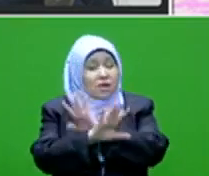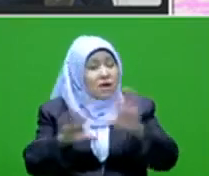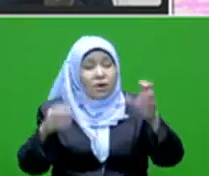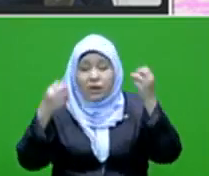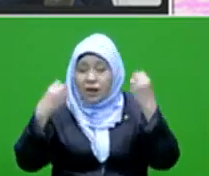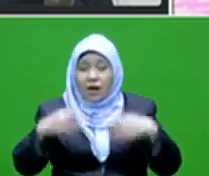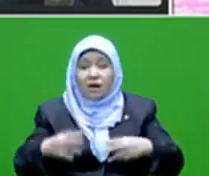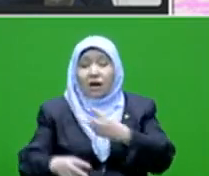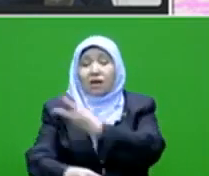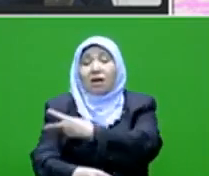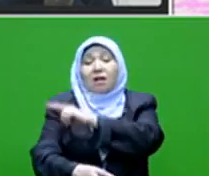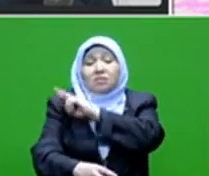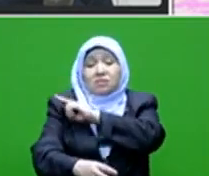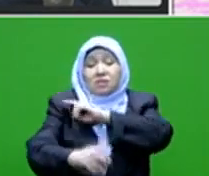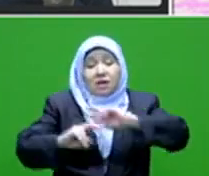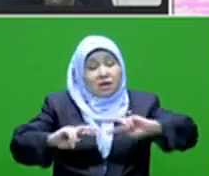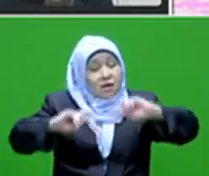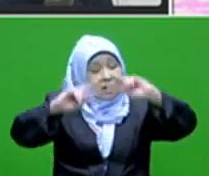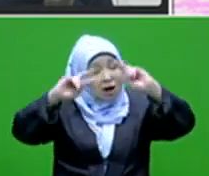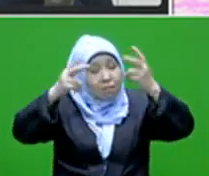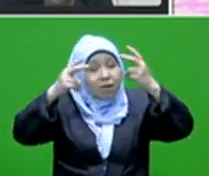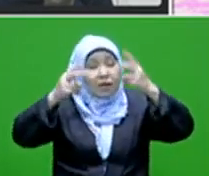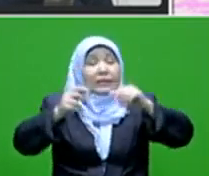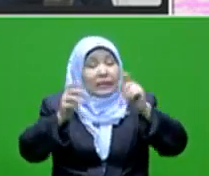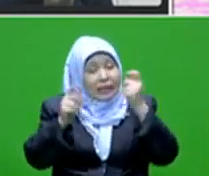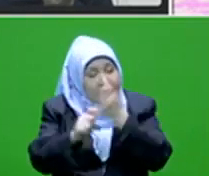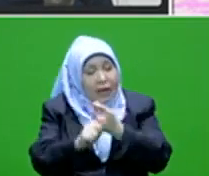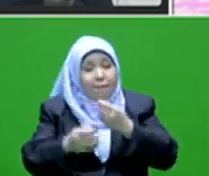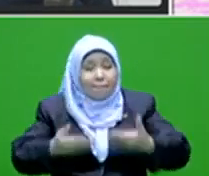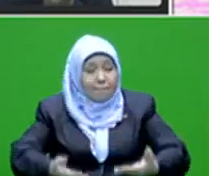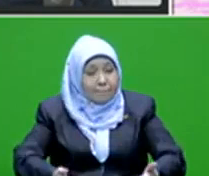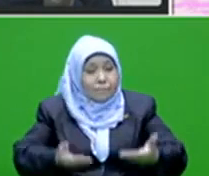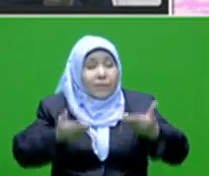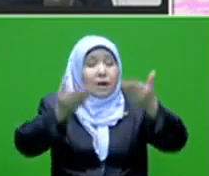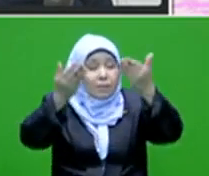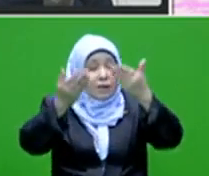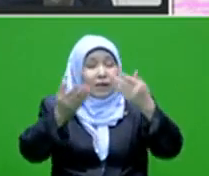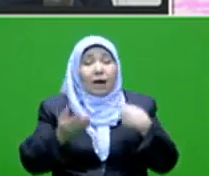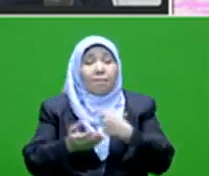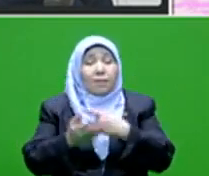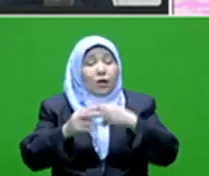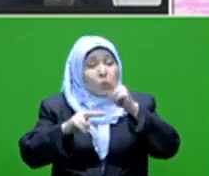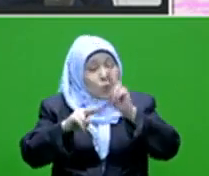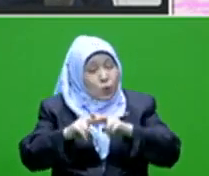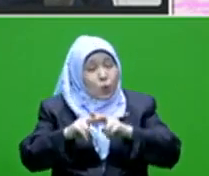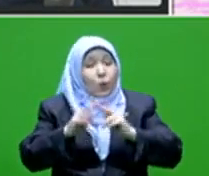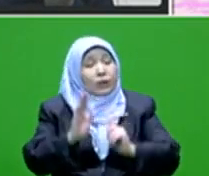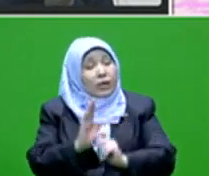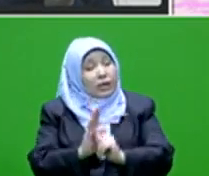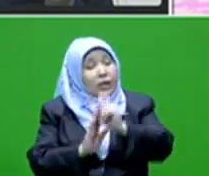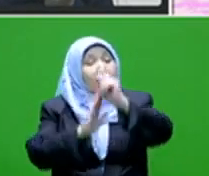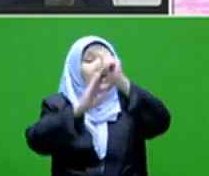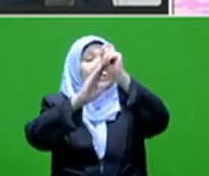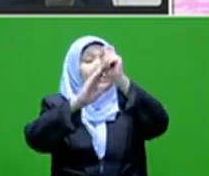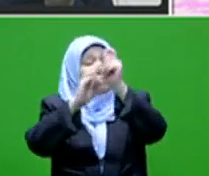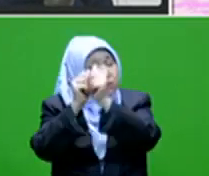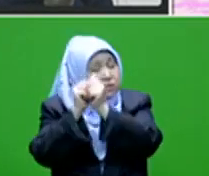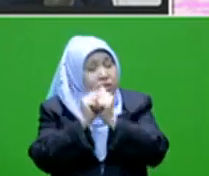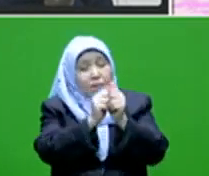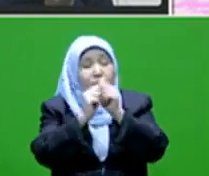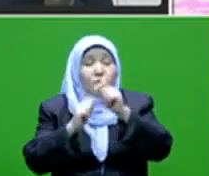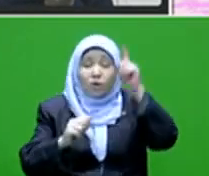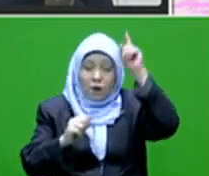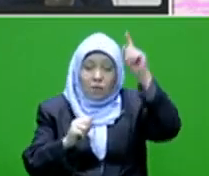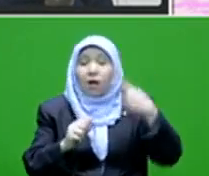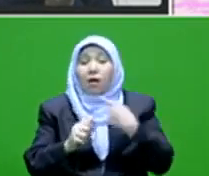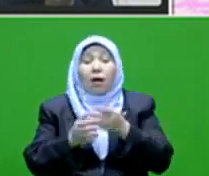hilangkan darjat kami. Tetap angkat dia, ya Allah, agar kami duduk tinggi di sisimu, ya Allah. Ya Allah,